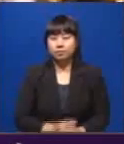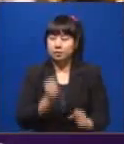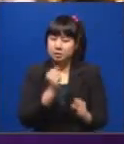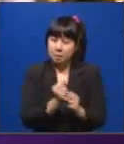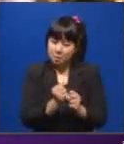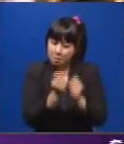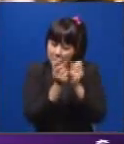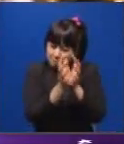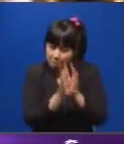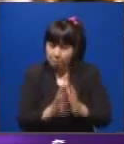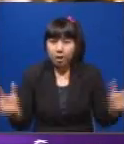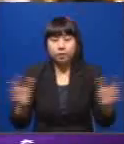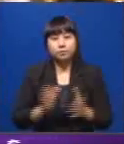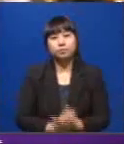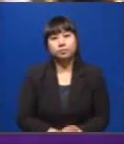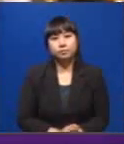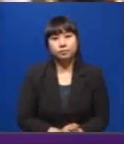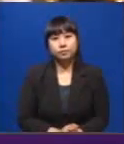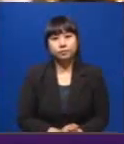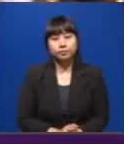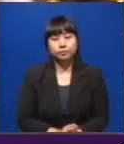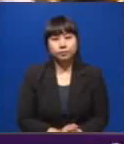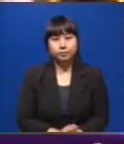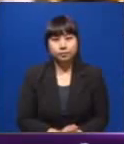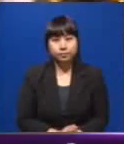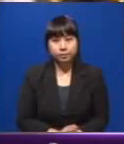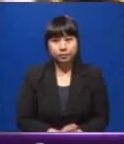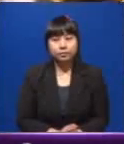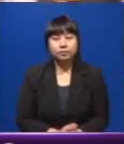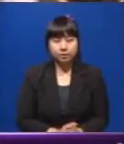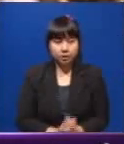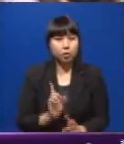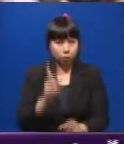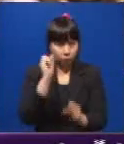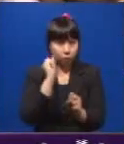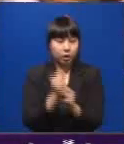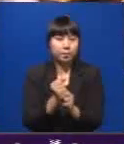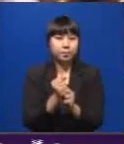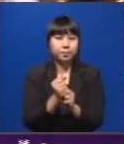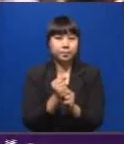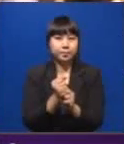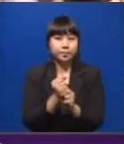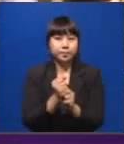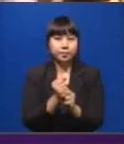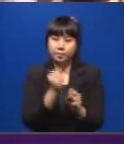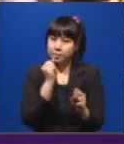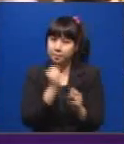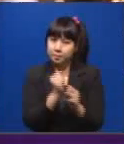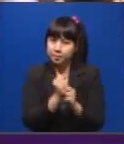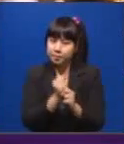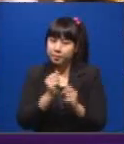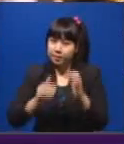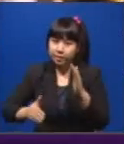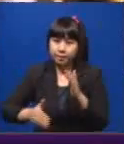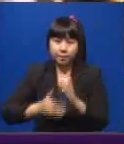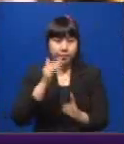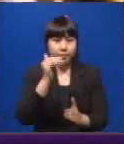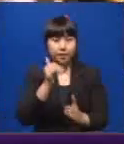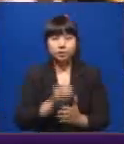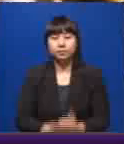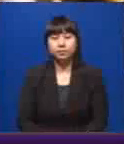ากที่จะต้องทำให้ประสบความสำเร็จเ